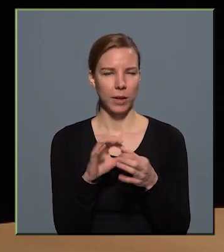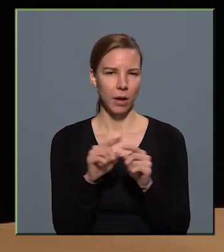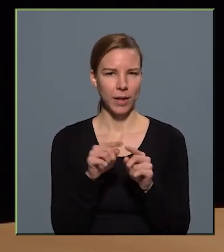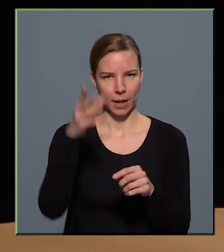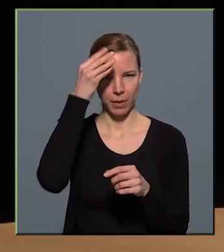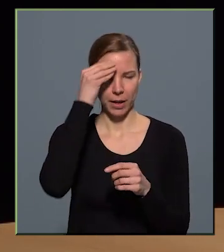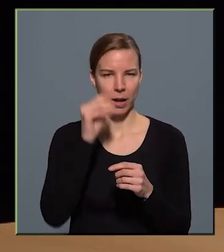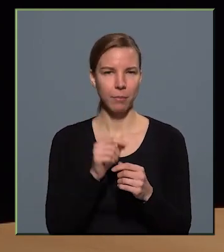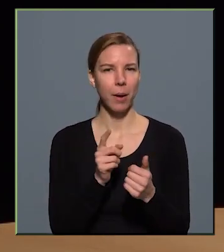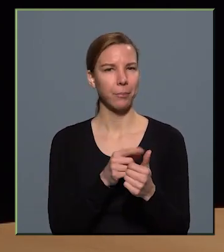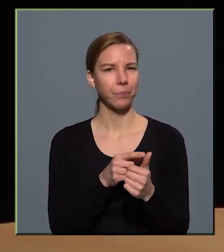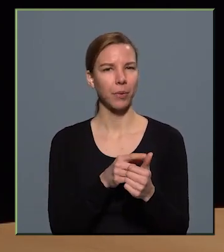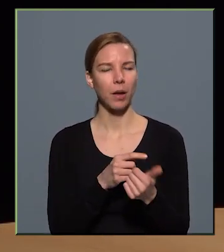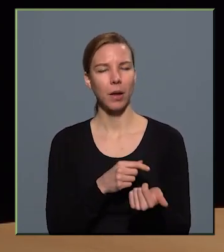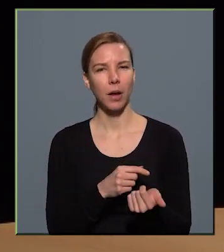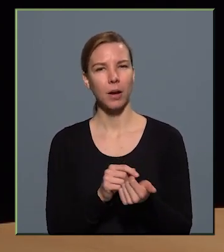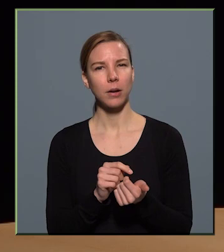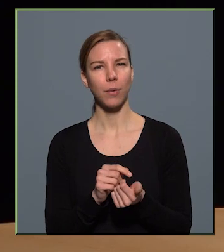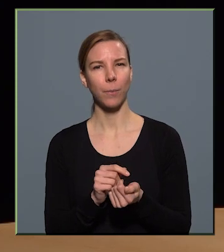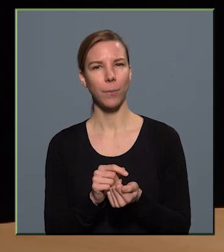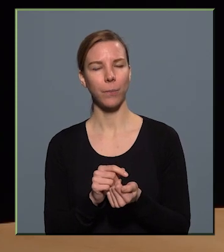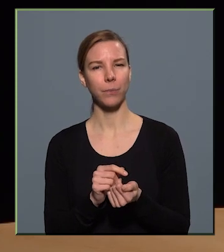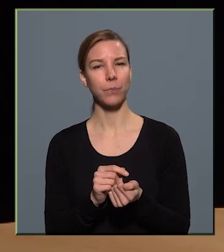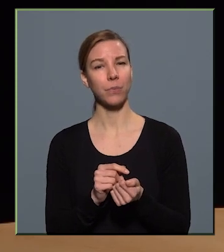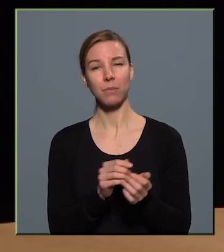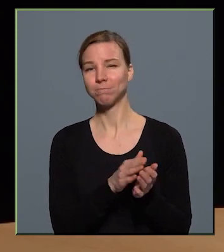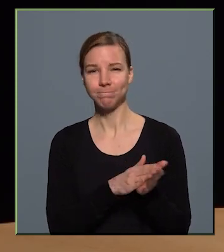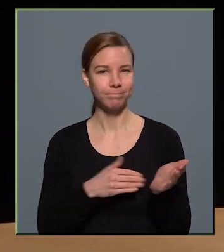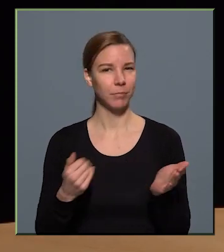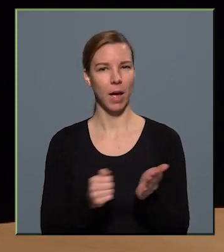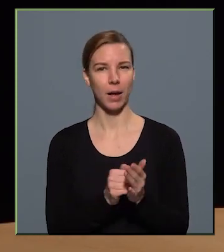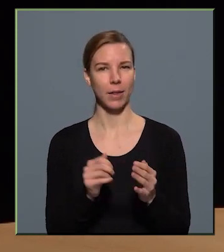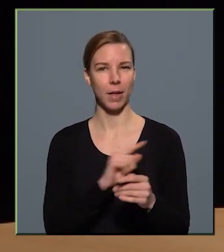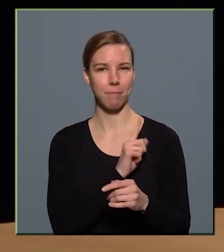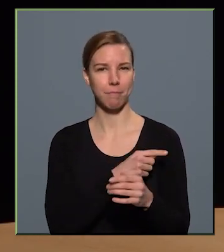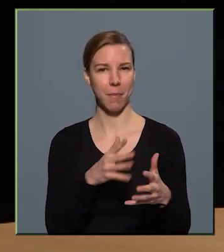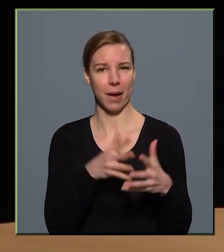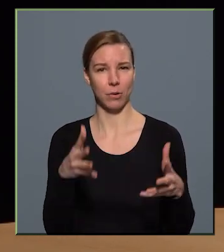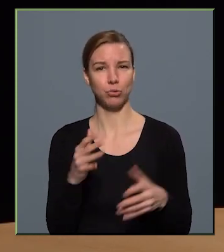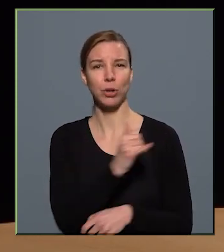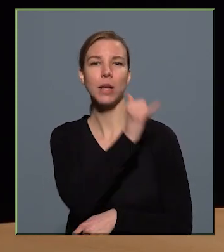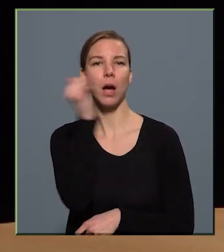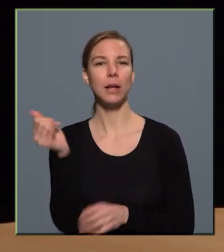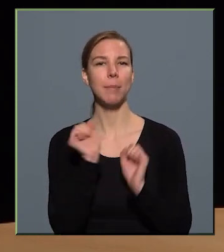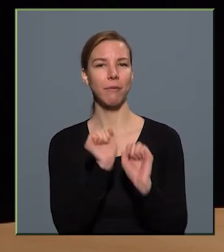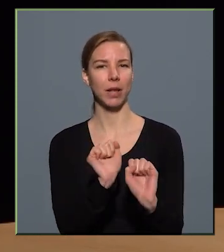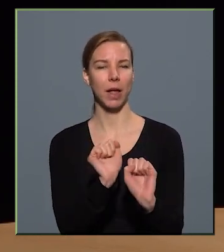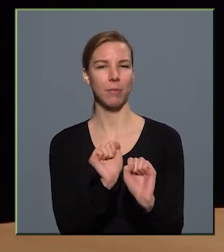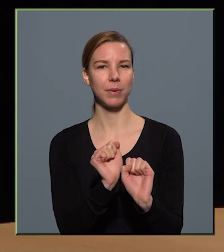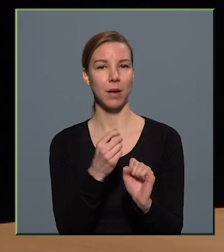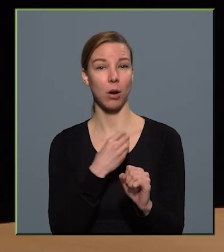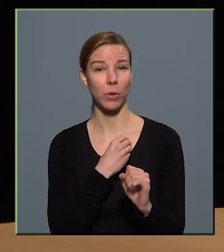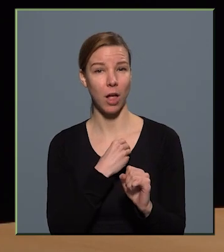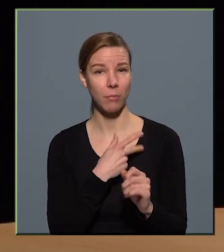szerint. Egyrészt nyilván egyszer csak elkezdtek nagyon felerősödni a klímavédelmi aggodalmak. Tehát látszott, elindult egyáltalán a